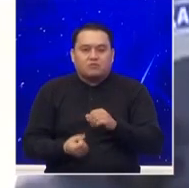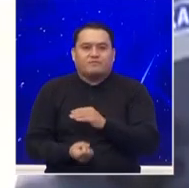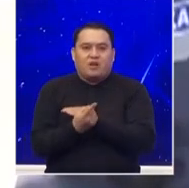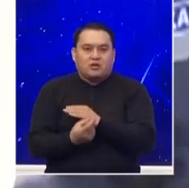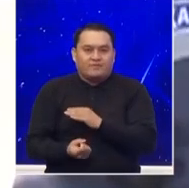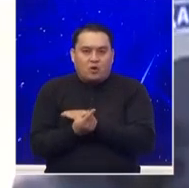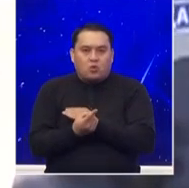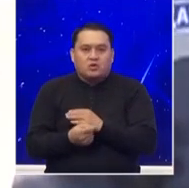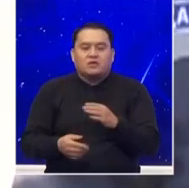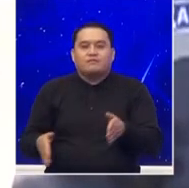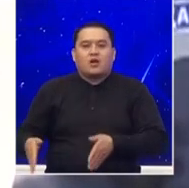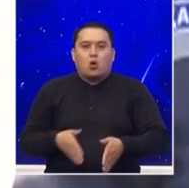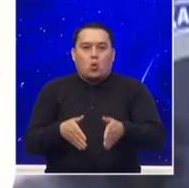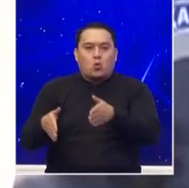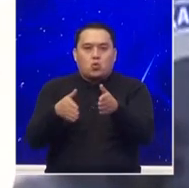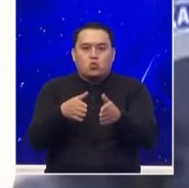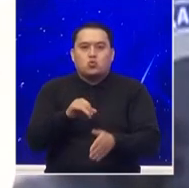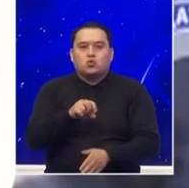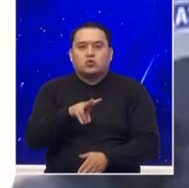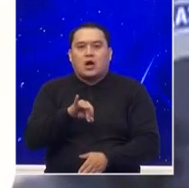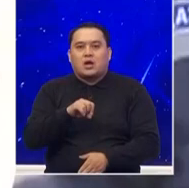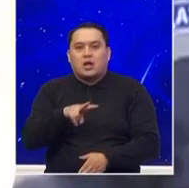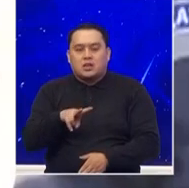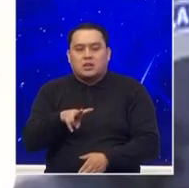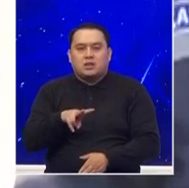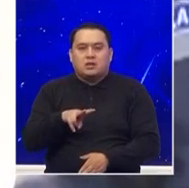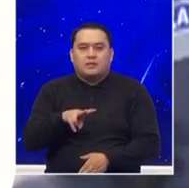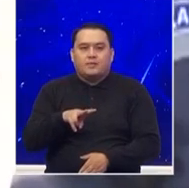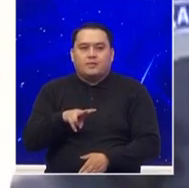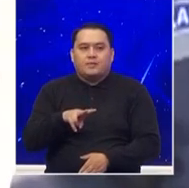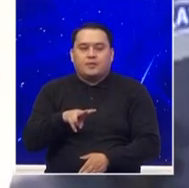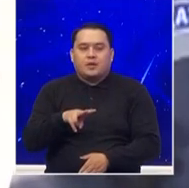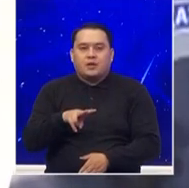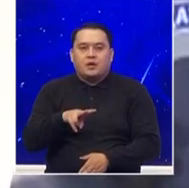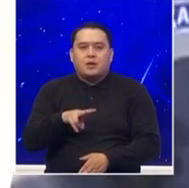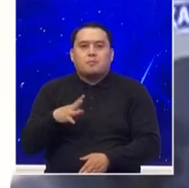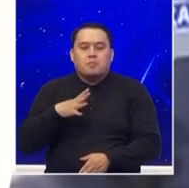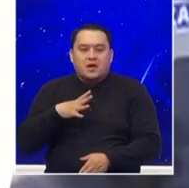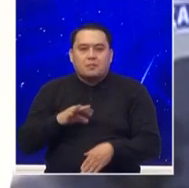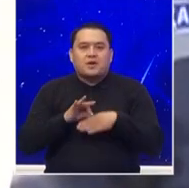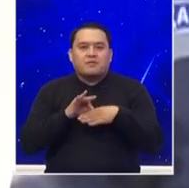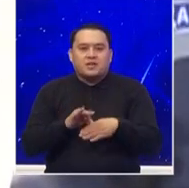для автодороги сообщения Учарал-Достык Алакульского района, были